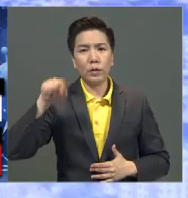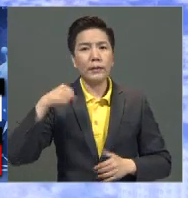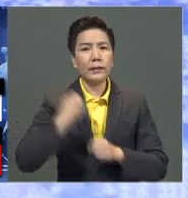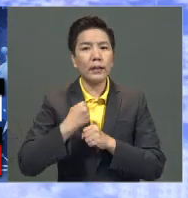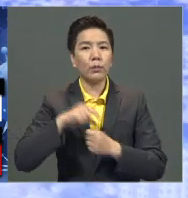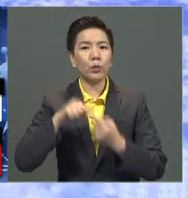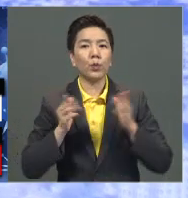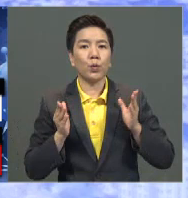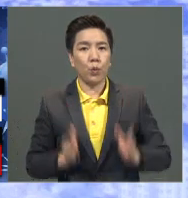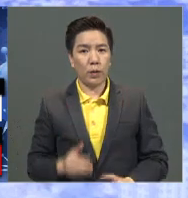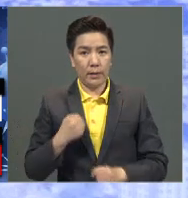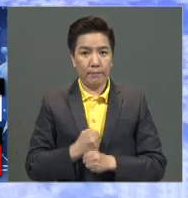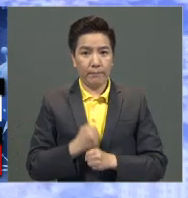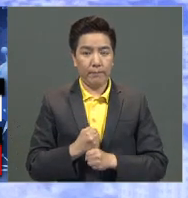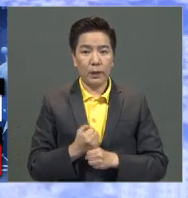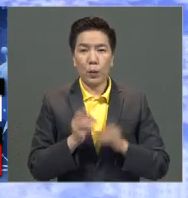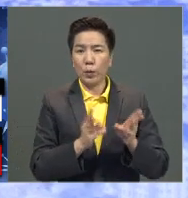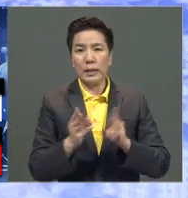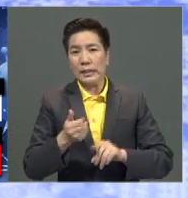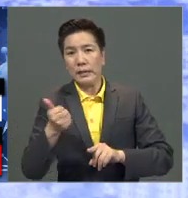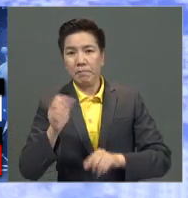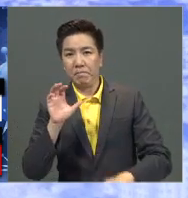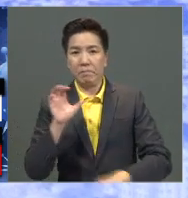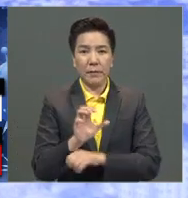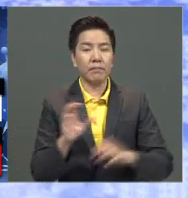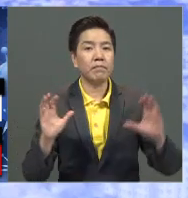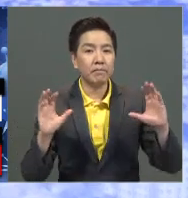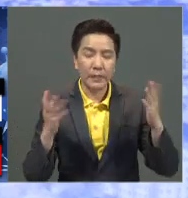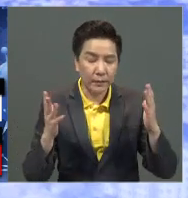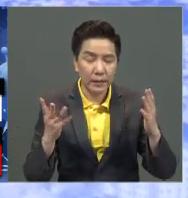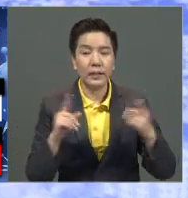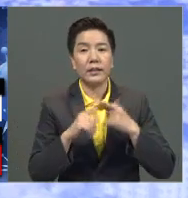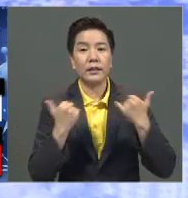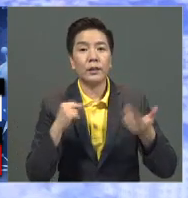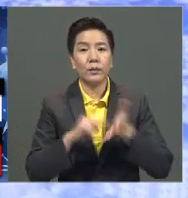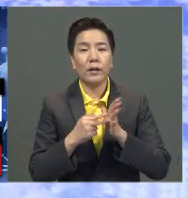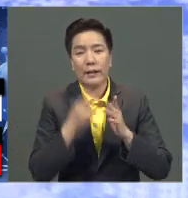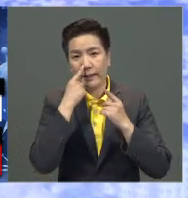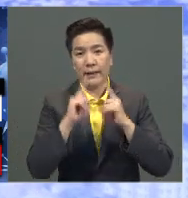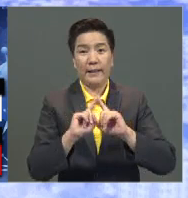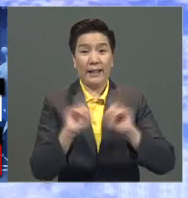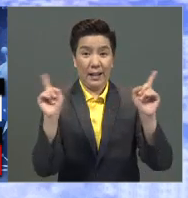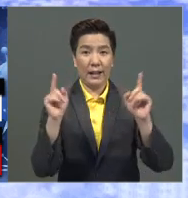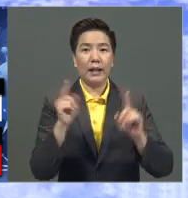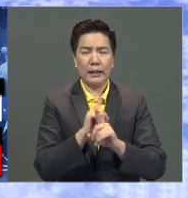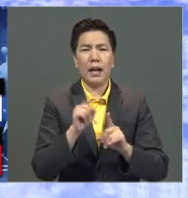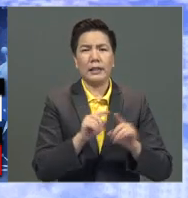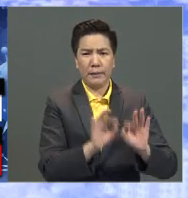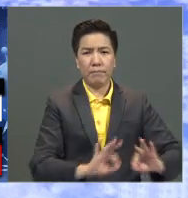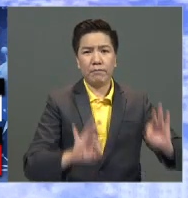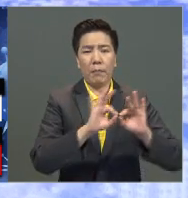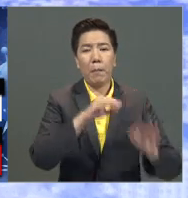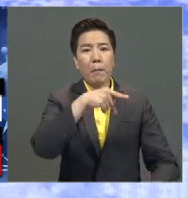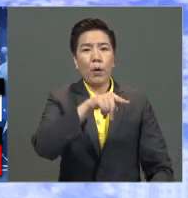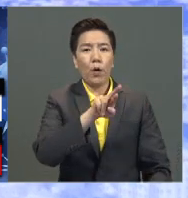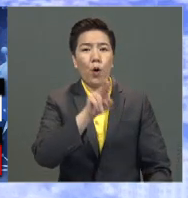ของเจ้าหน้าที่แหละไม่ได้มีมาตรการอื่นๆในเชิงบังคับประชาชนอีกต่อไปเพราะนั่นคือความแตกต่างแต่เรายังคงจำเป็นที่จะต้องใช้